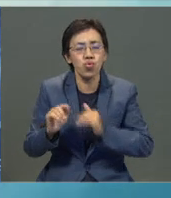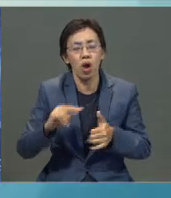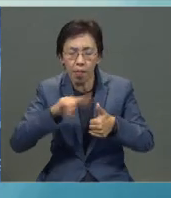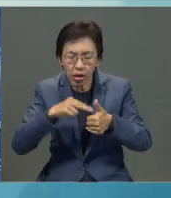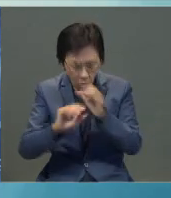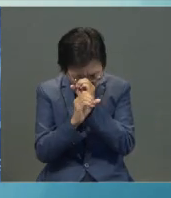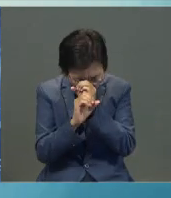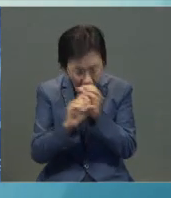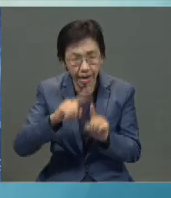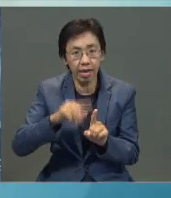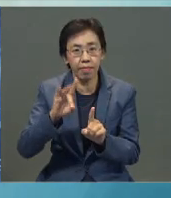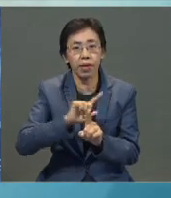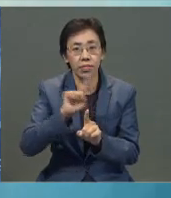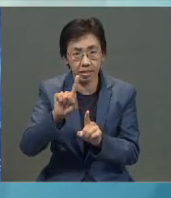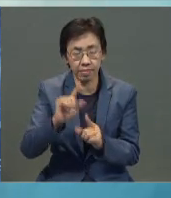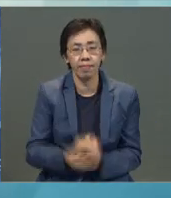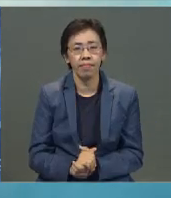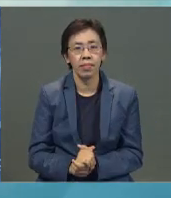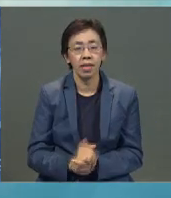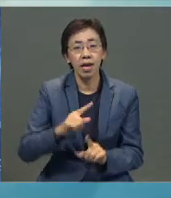นะครับแล้วก็พักอยู่ที่ชลบุรีเศษโคนันทีนะครับแล้วก็ตรวจหาเชื้อวันที่1สิงหาคมก็ก็พบว่ามีเชื้อแต่ไม่มีอาการทั้งคู่นะครับ